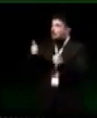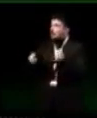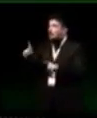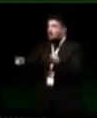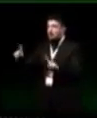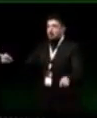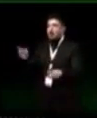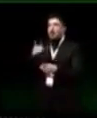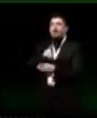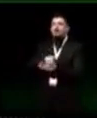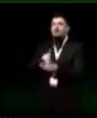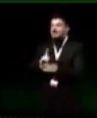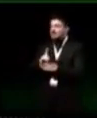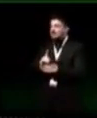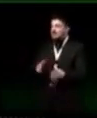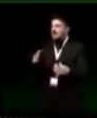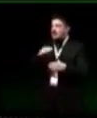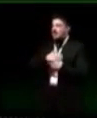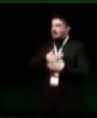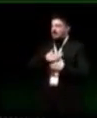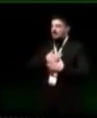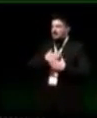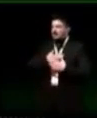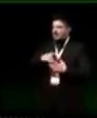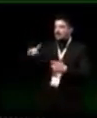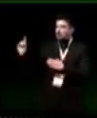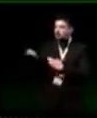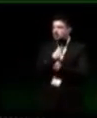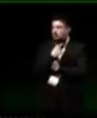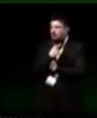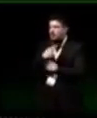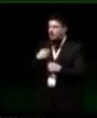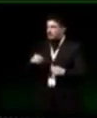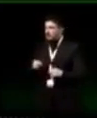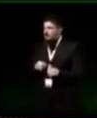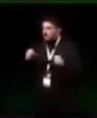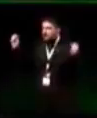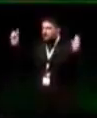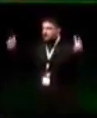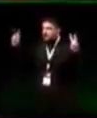PD appartiene a tutti e a ciascuno. Viva il PD, viva l'Italia!